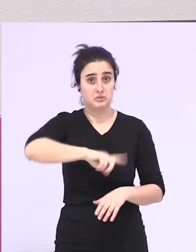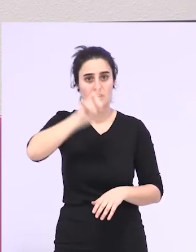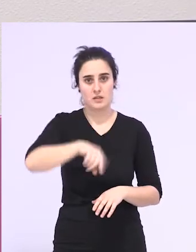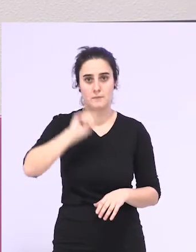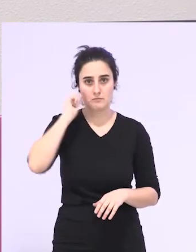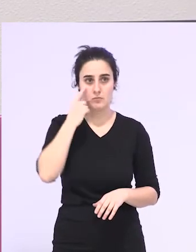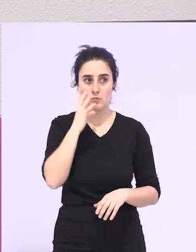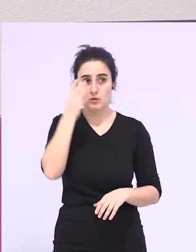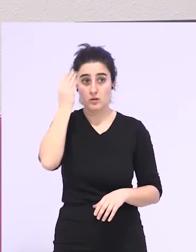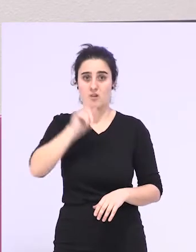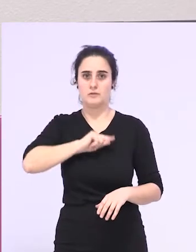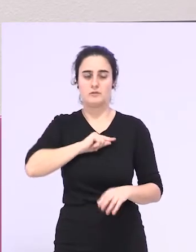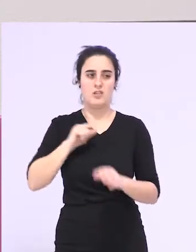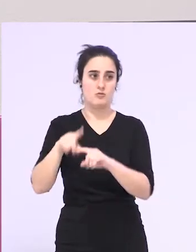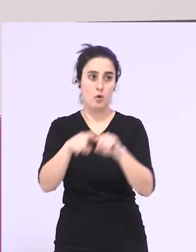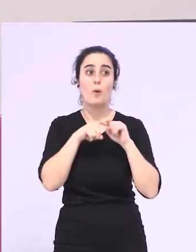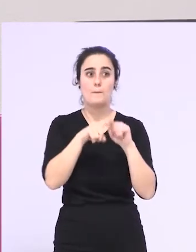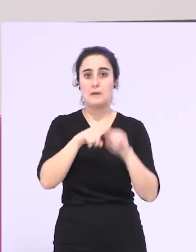nahiko percepzio konpartitua delako,